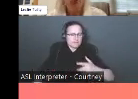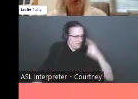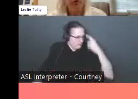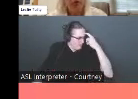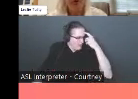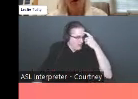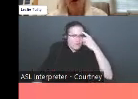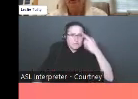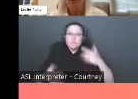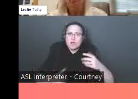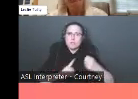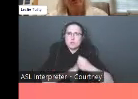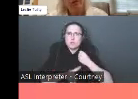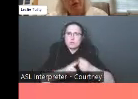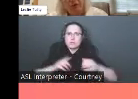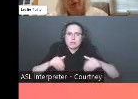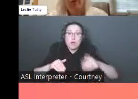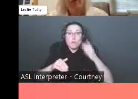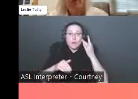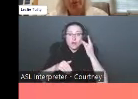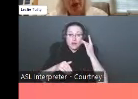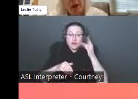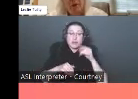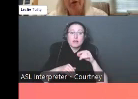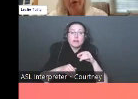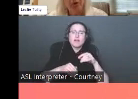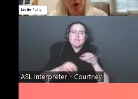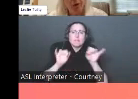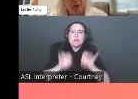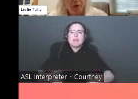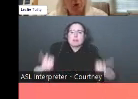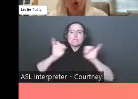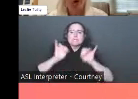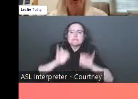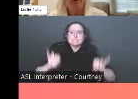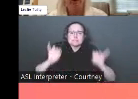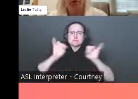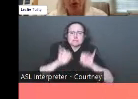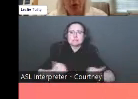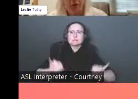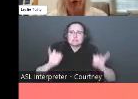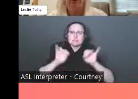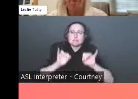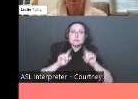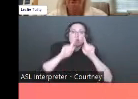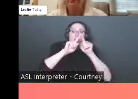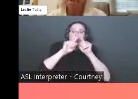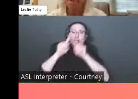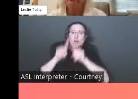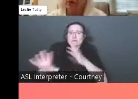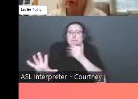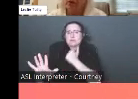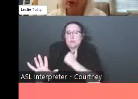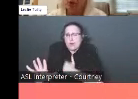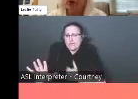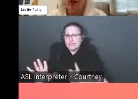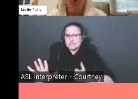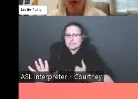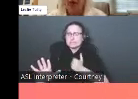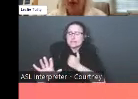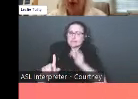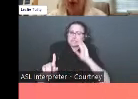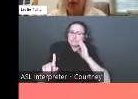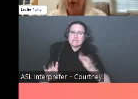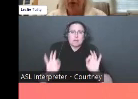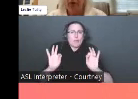pourquoi ils n'ont pas pensé qu'ils étaient victimes de violence parce qu'il y a une tendance où le partenaire